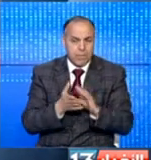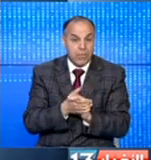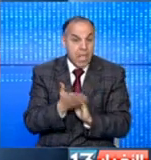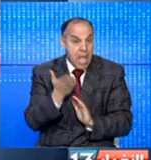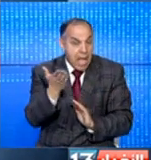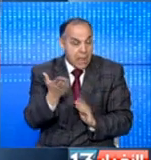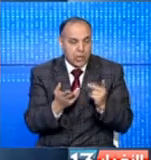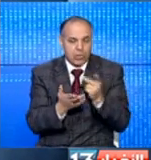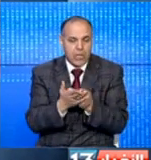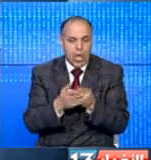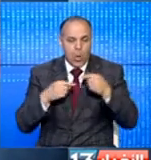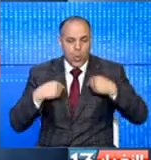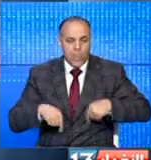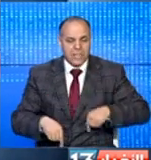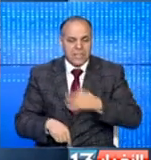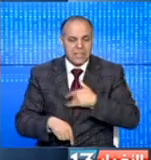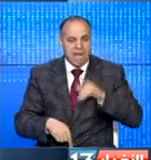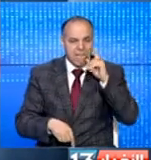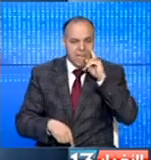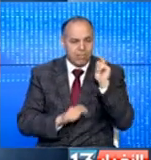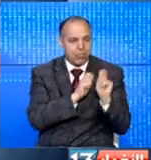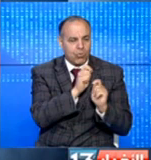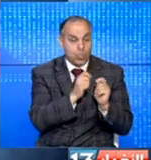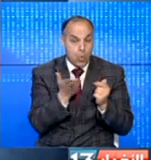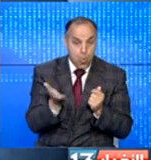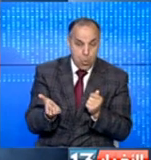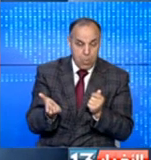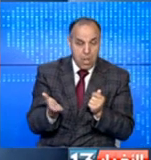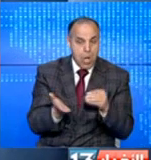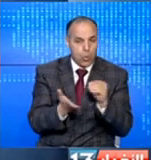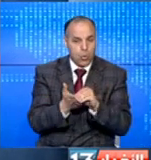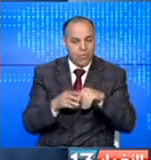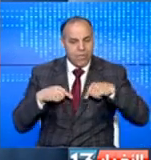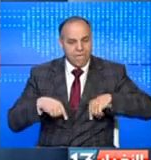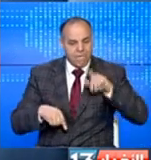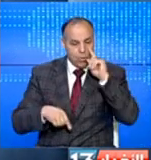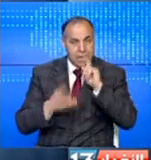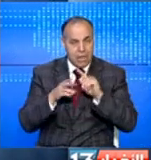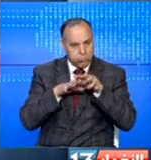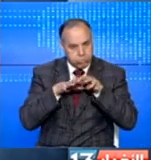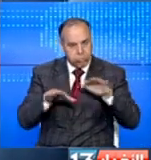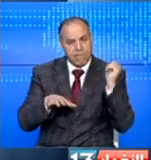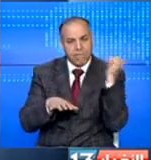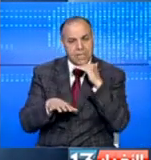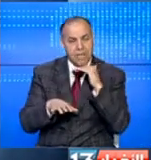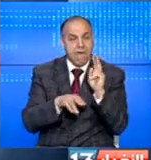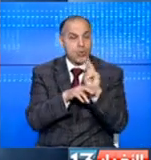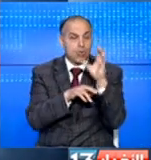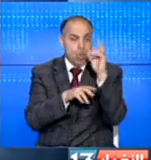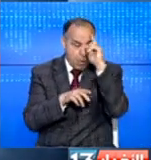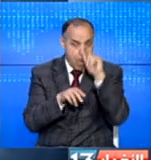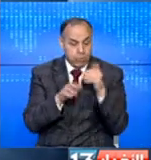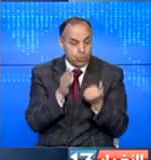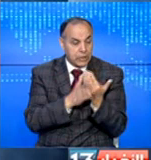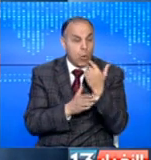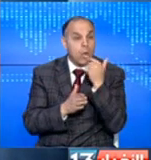هذا ما جاء على لسان وزيرة الصحة بالنيابة سونيا بالشيخ اليوم، لتضيف الوزيرة أنه رغم انتشاره السريع فإن فيروس كورونا